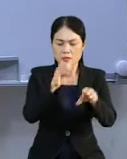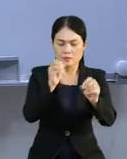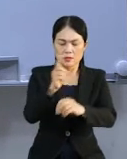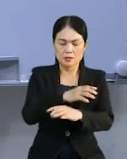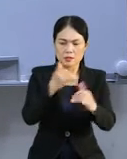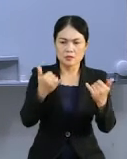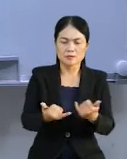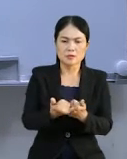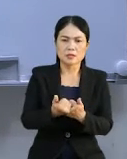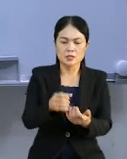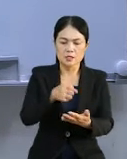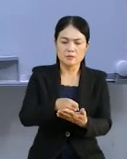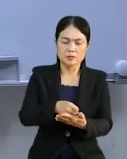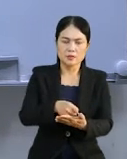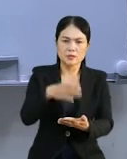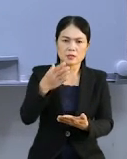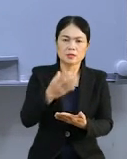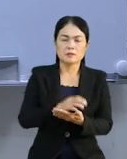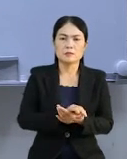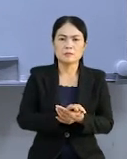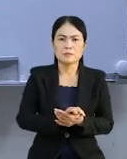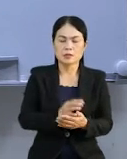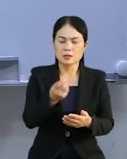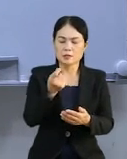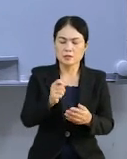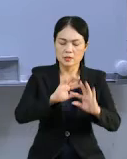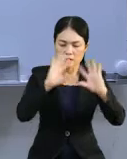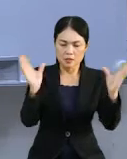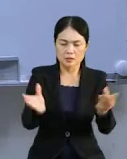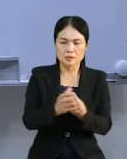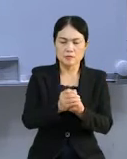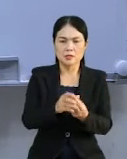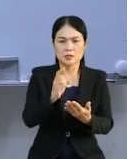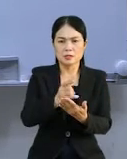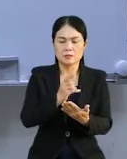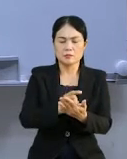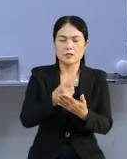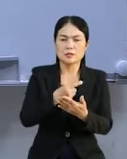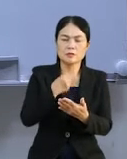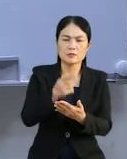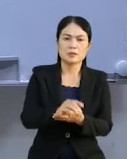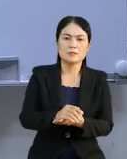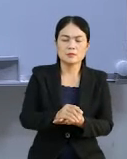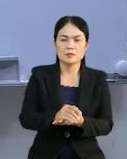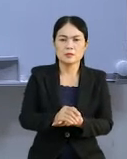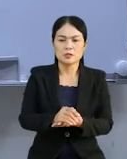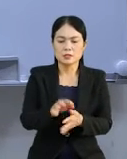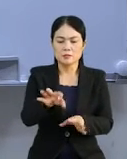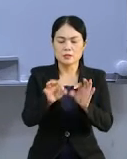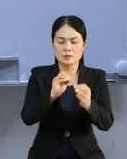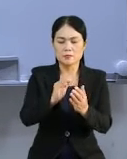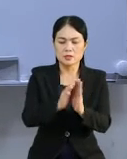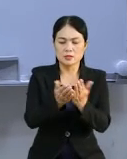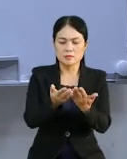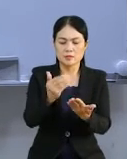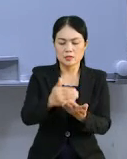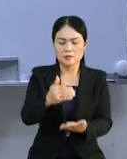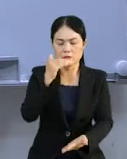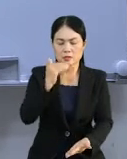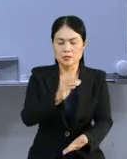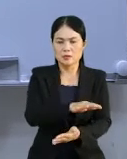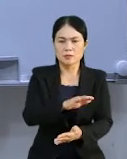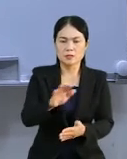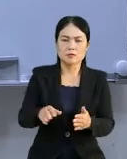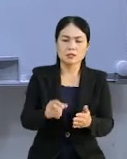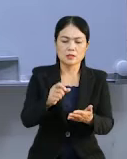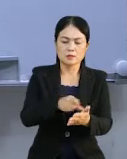nơi ngày nít cứ đầm lấy prạ xạ rộng mê riêng nít nẹ cổ bàn lược một đọa sông trên phì xíu phơ rồi bỏ con